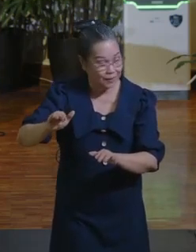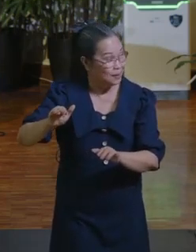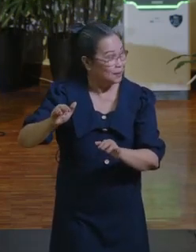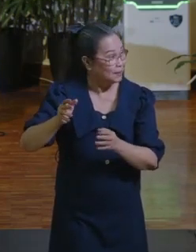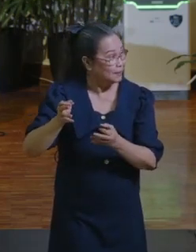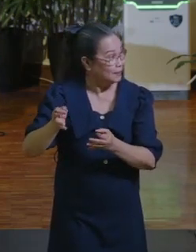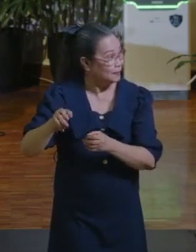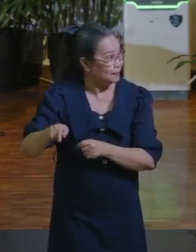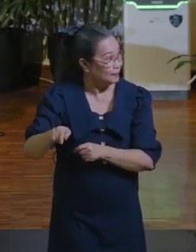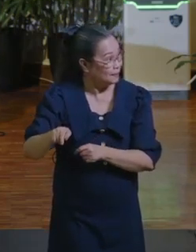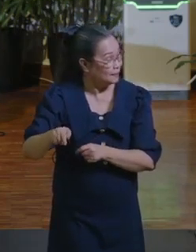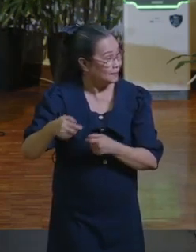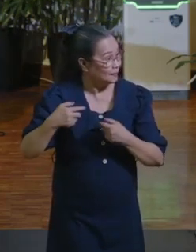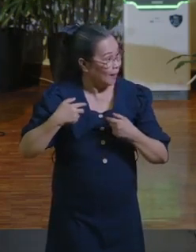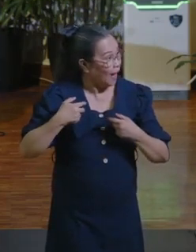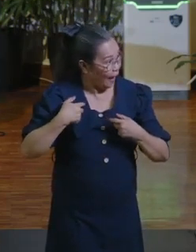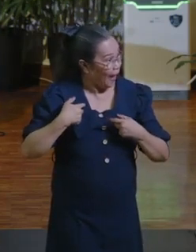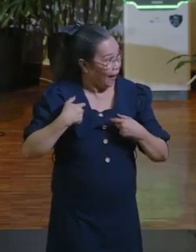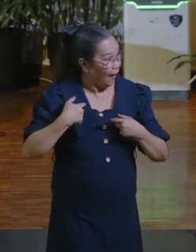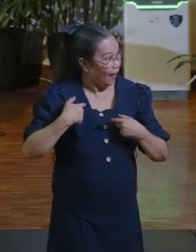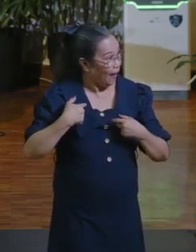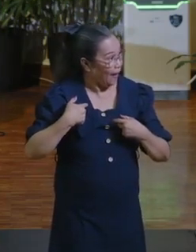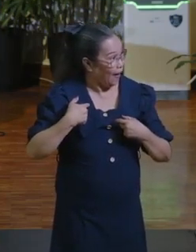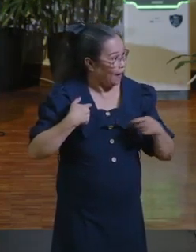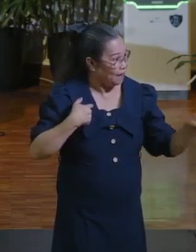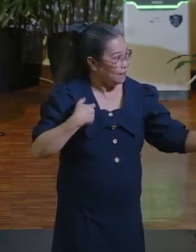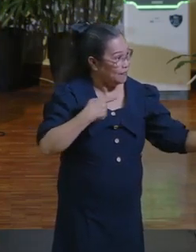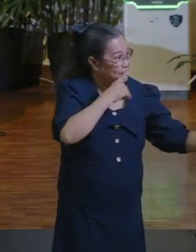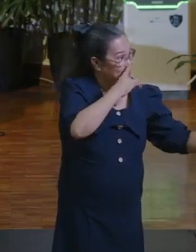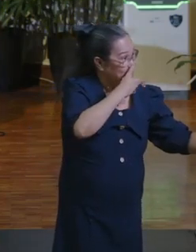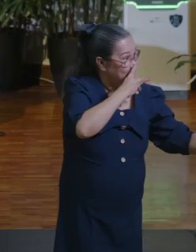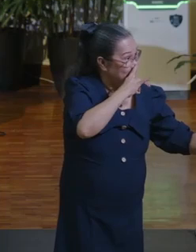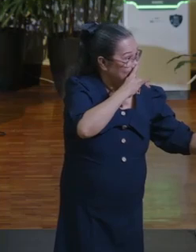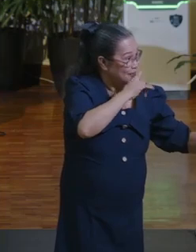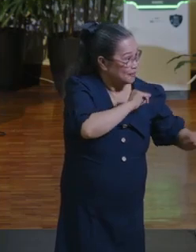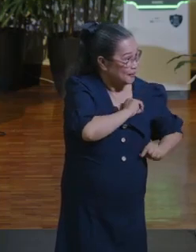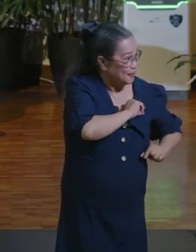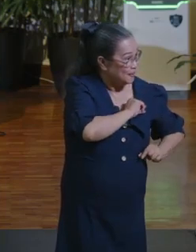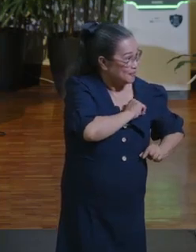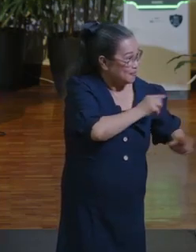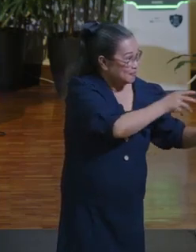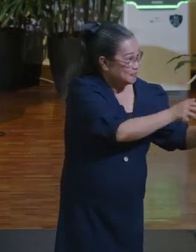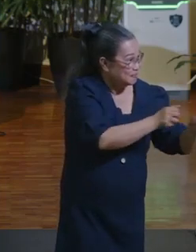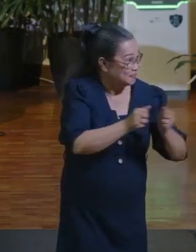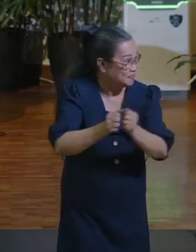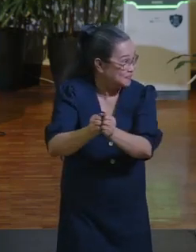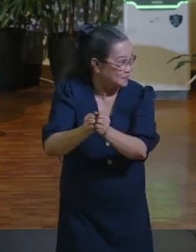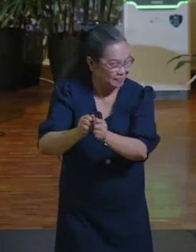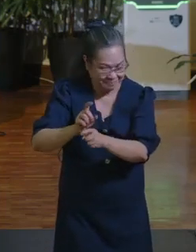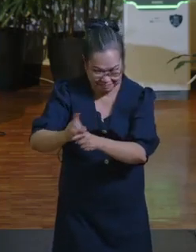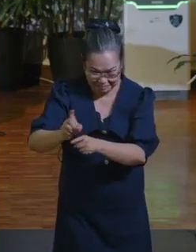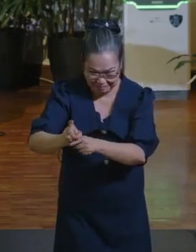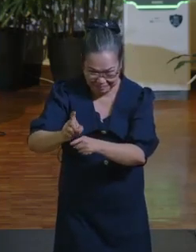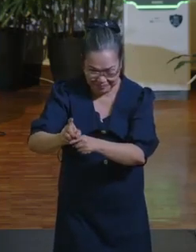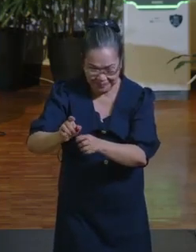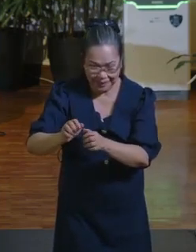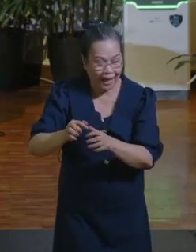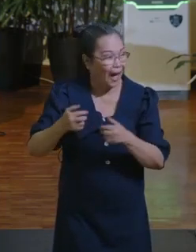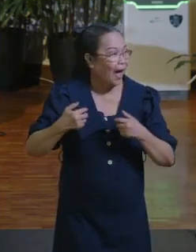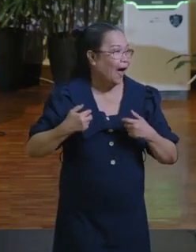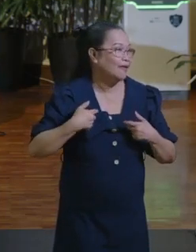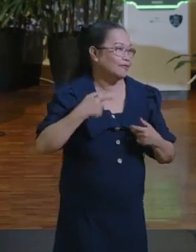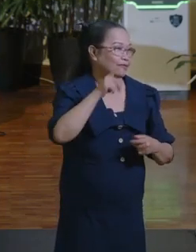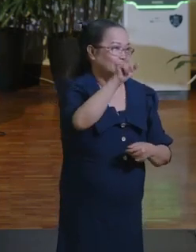lumalaking anak, na merong mga pedagogos or guardians, meron silang suot na